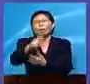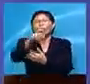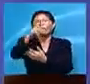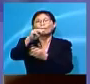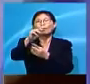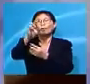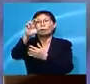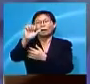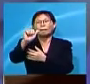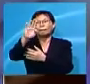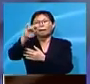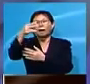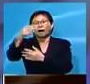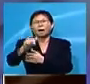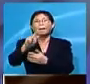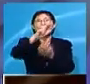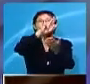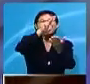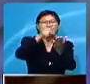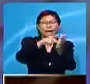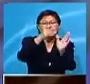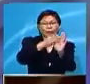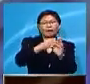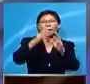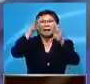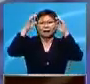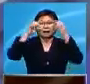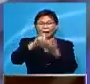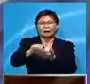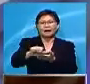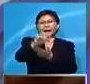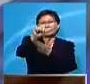dihasilkan Bank Pusat dengan kerjasama Akademi Penyelidikan